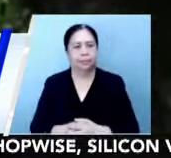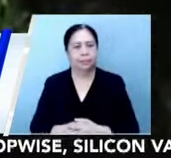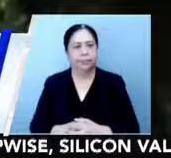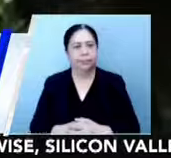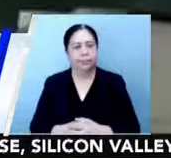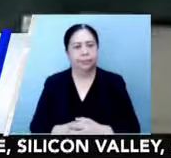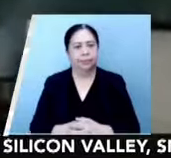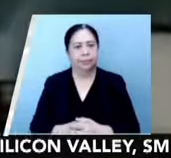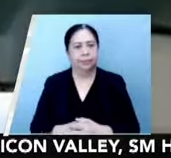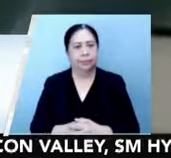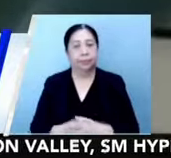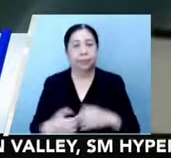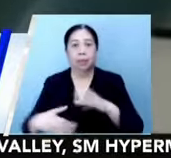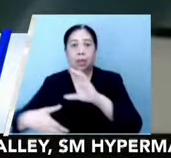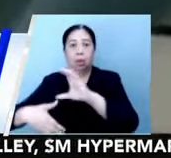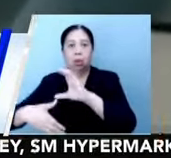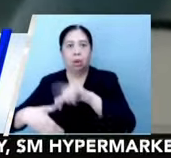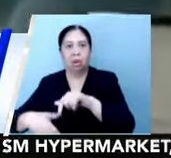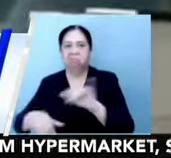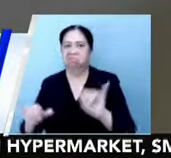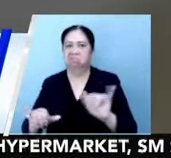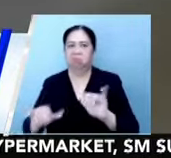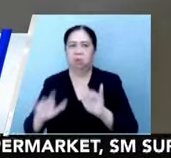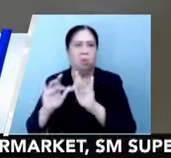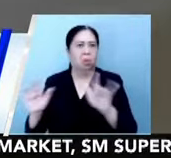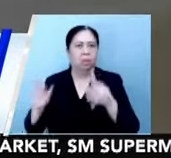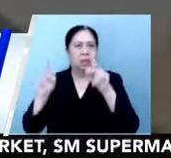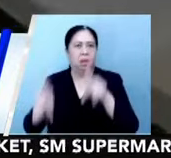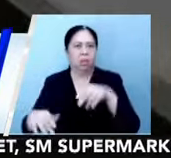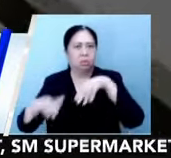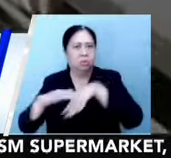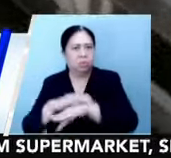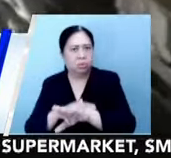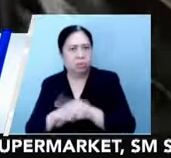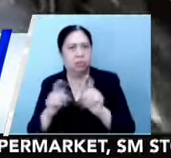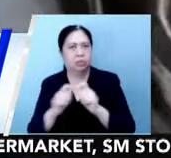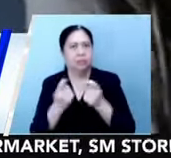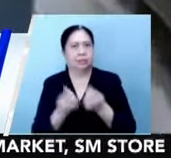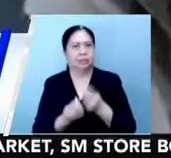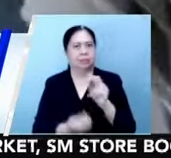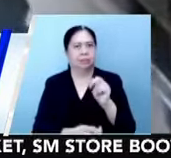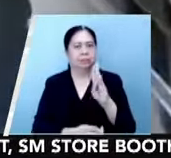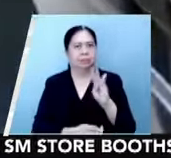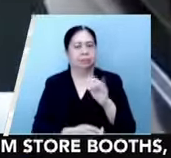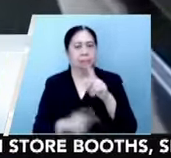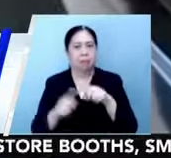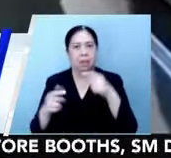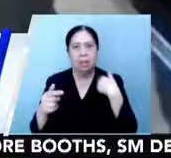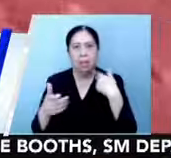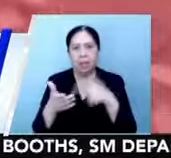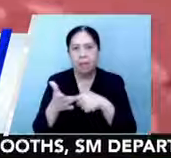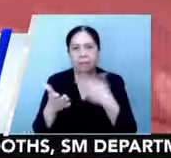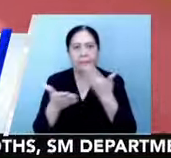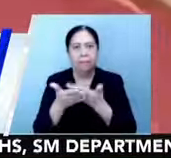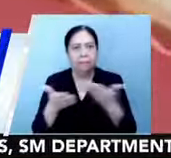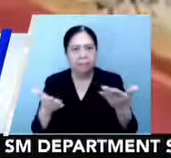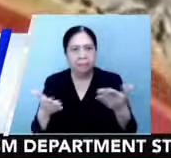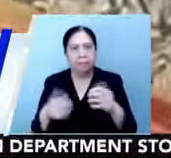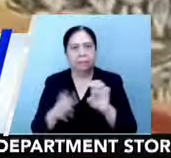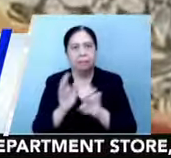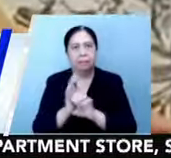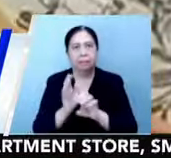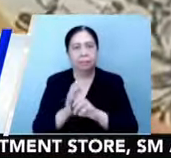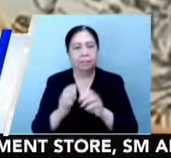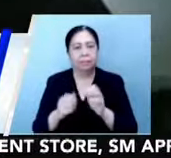Sa Caloocan, wala ring inabutan ang sumalakay na team ng NBI, pero doon nakita ang ilan sa mga gamit ni Bantag tulad ng